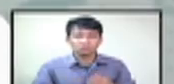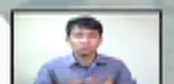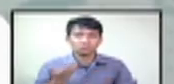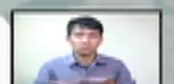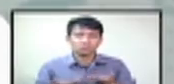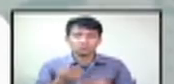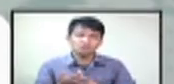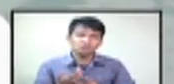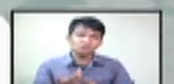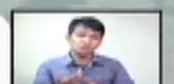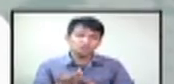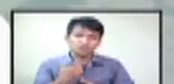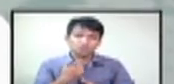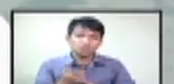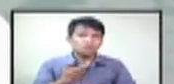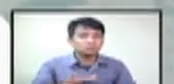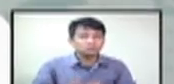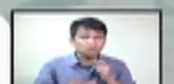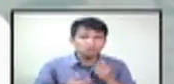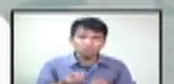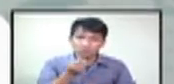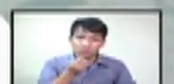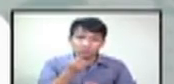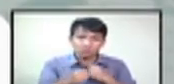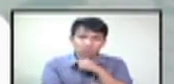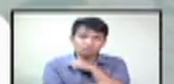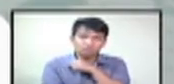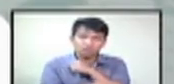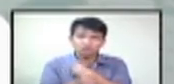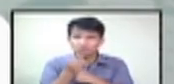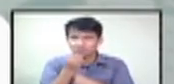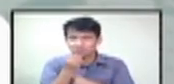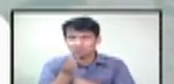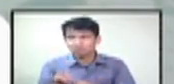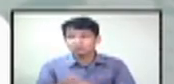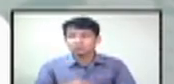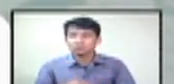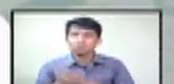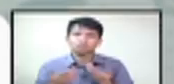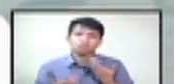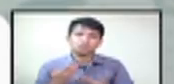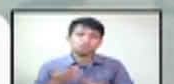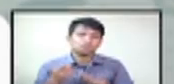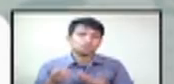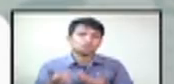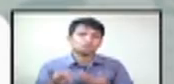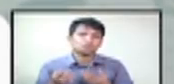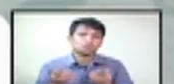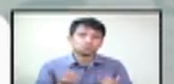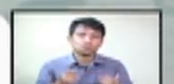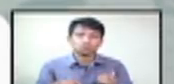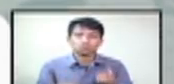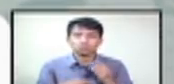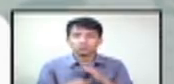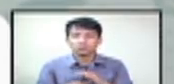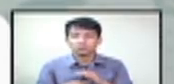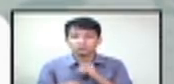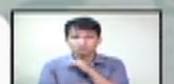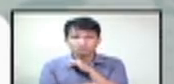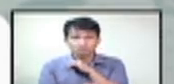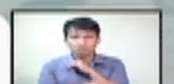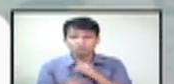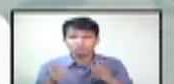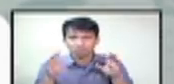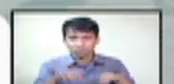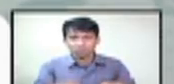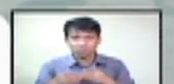dito, Sir Arnel, dahil hindi sila pinapakain, nagnanakaw daw sila ng makain. Baka naman yun po ang gamitin sa kanila para sila ipakulong at